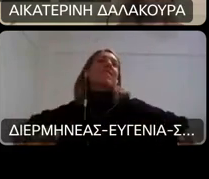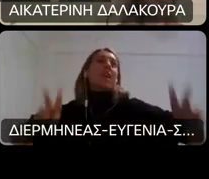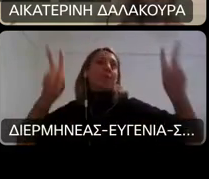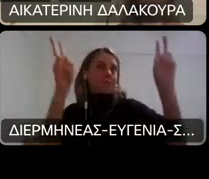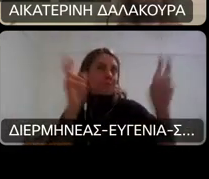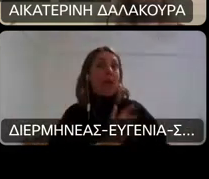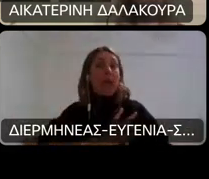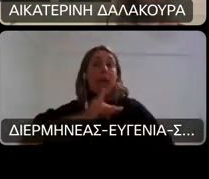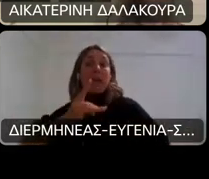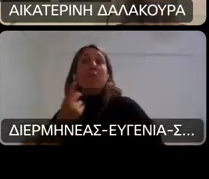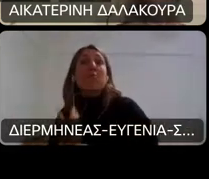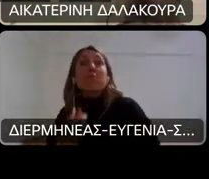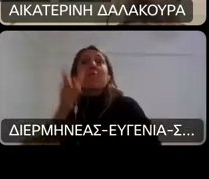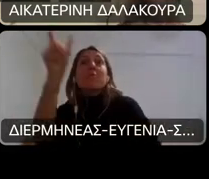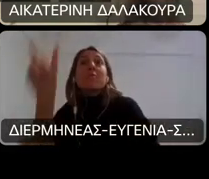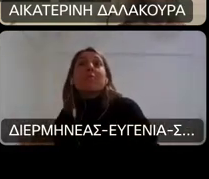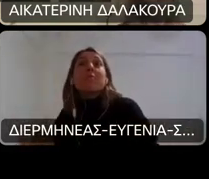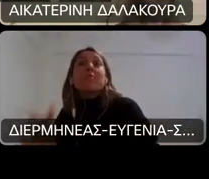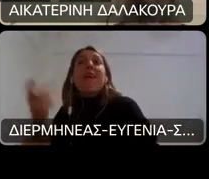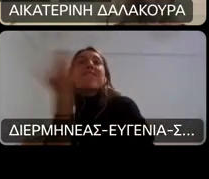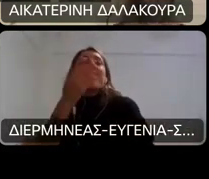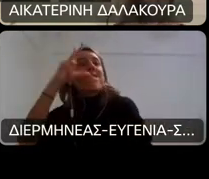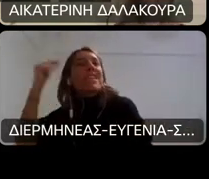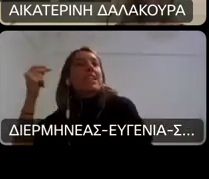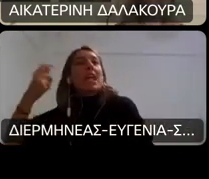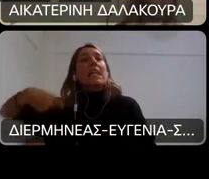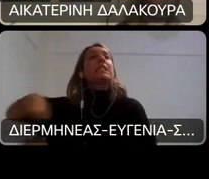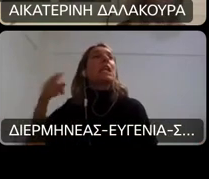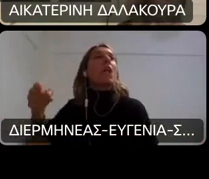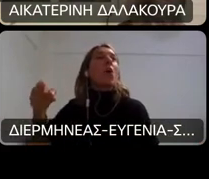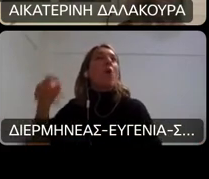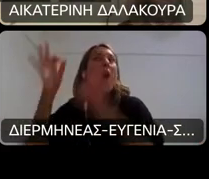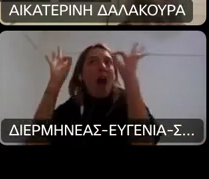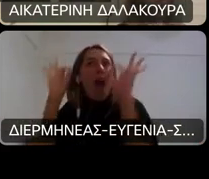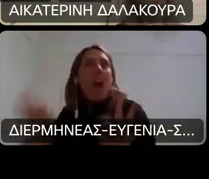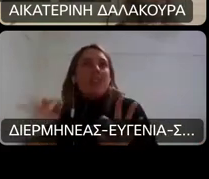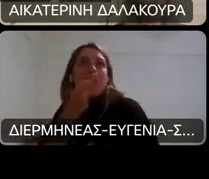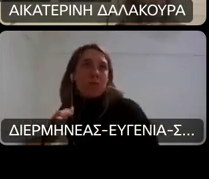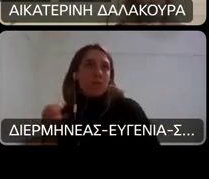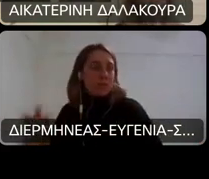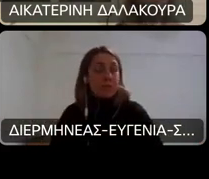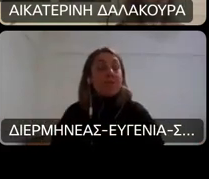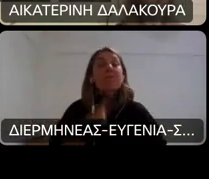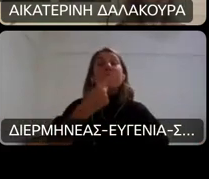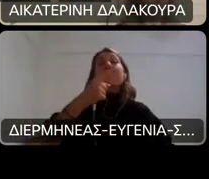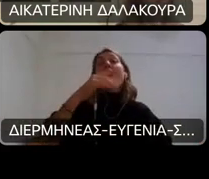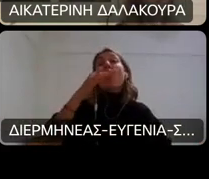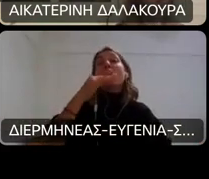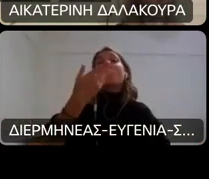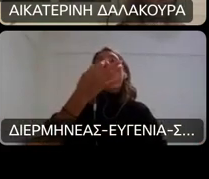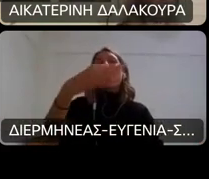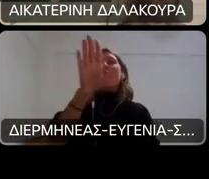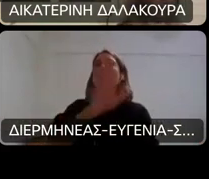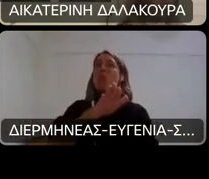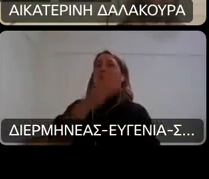του συνήγορου του φοιτητή, όπως ακριβώς το λέω. Επίσης, μεγαλύτερος γλωσσικός σεξισμός μάλλον υπάρχει